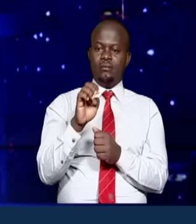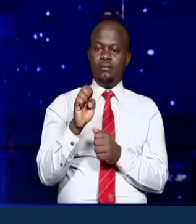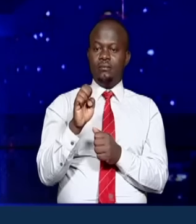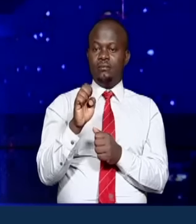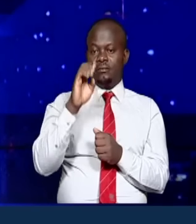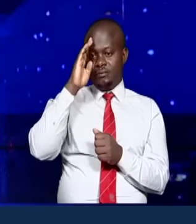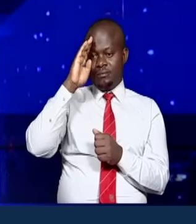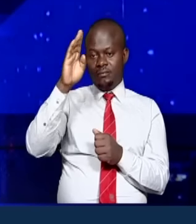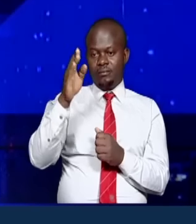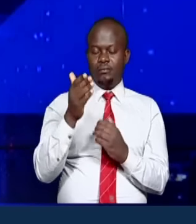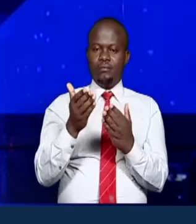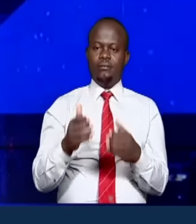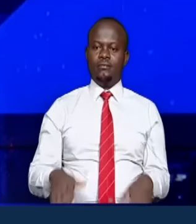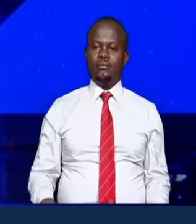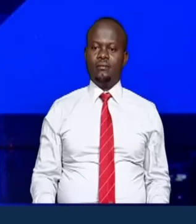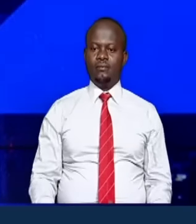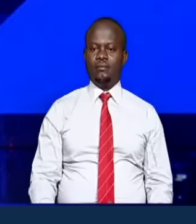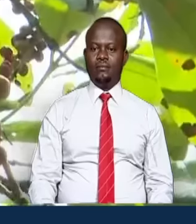turi kumwe nayo Desire barakomeza n'inkuru.